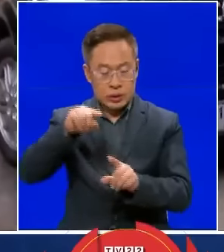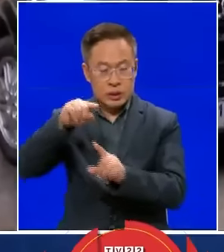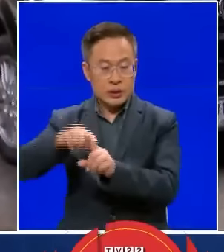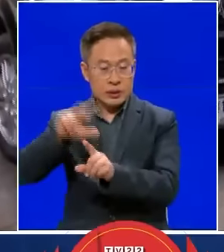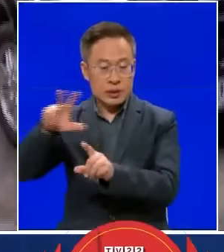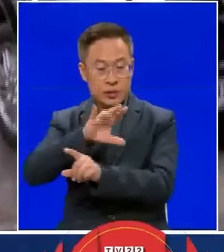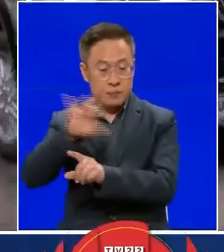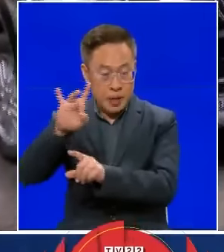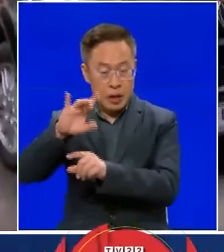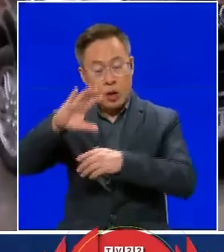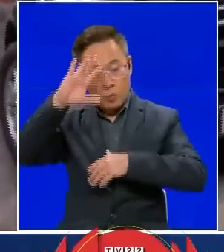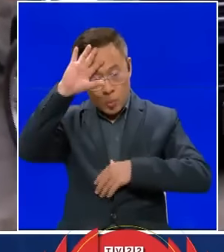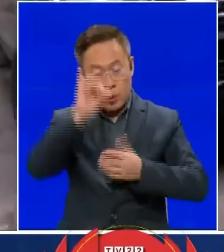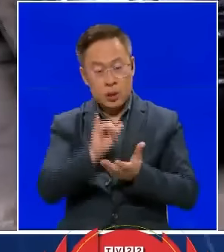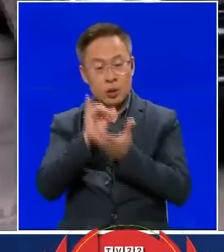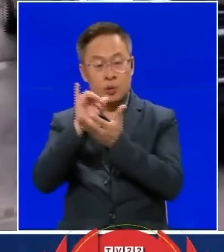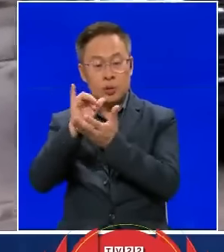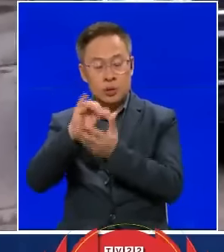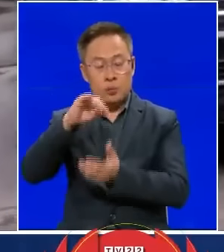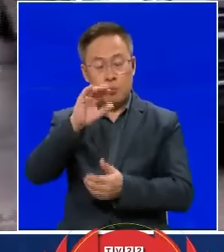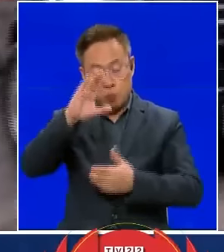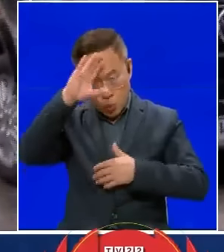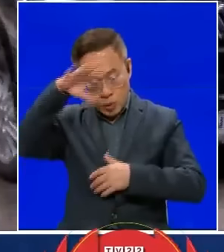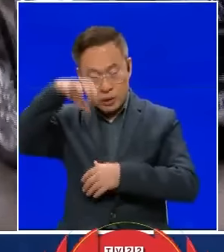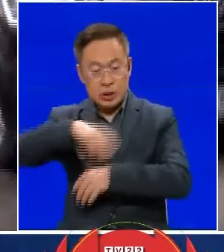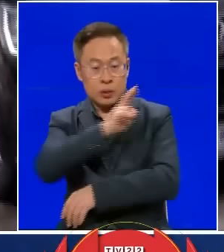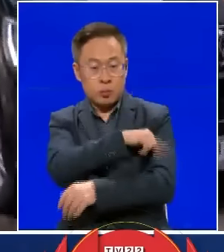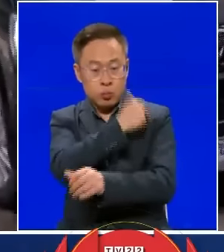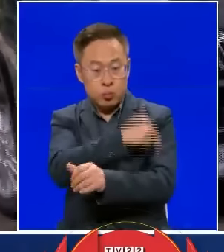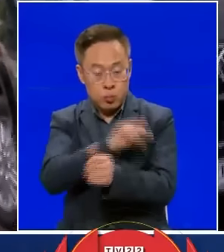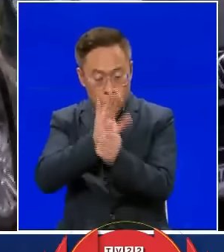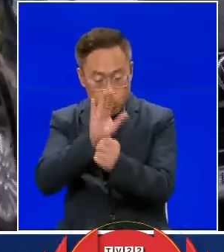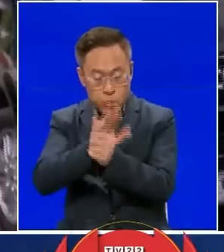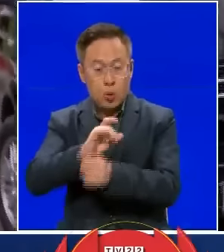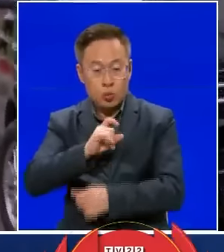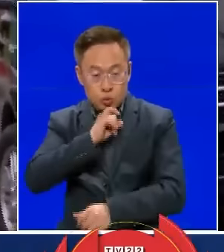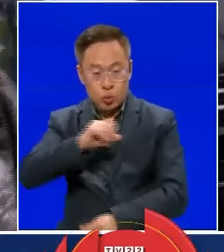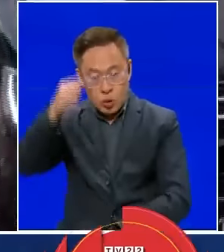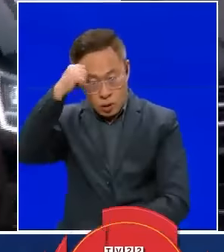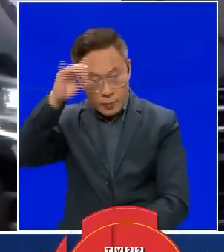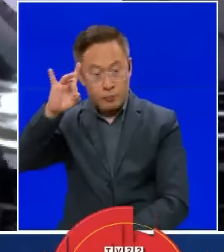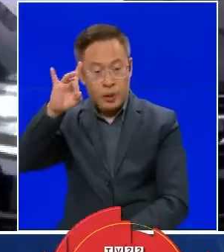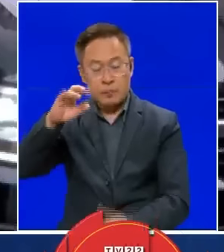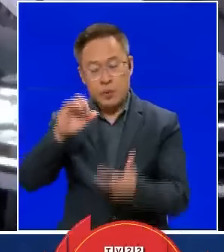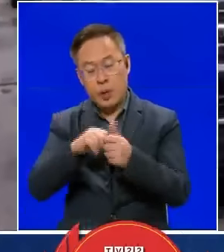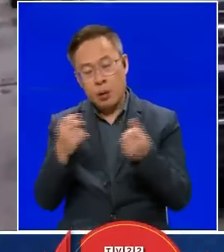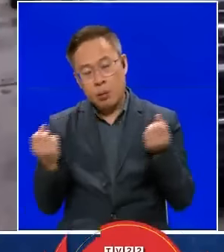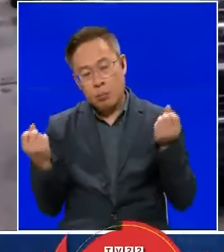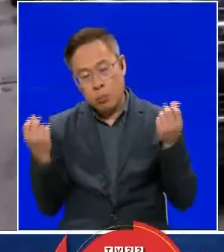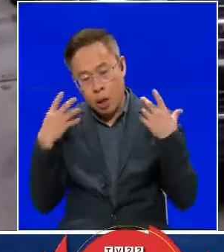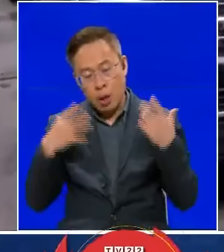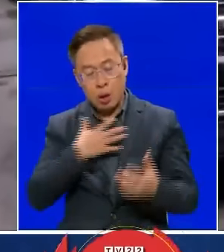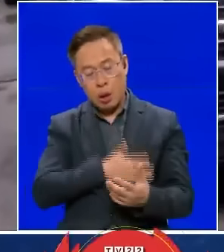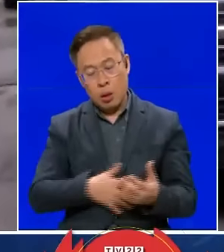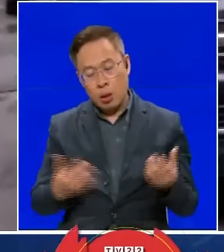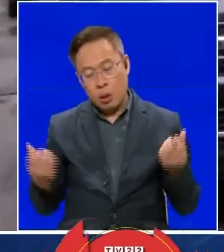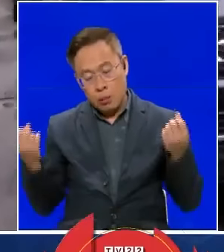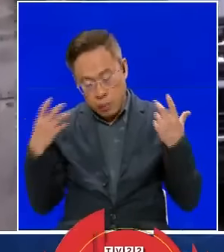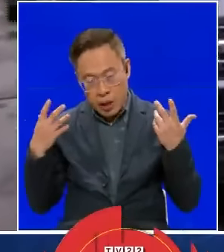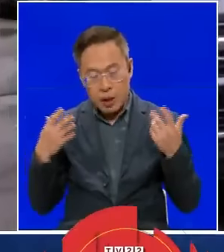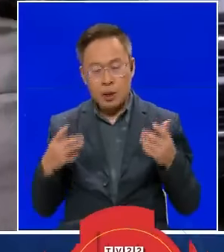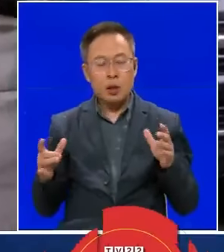รับการรักษาที่โรงพยาบาลราชทัณฑ์นะครับบอกเป็นเวลารวมกัน 8วันจากอาการอ่อนเพลียแล้วก็ส่งไปรักษาตัวที่